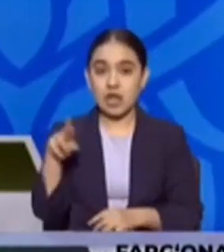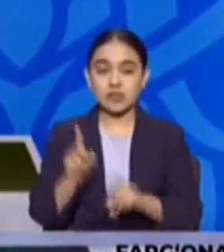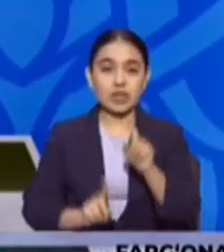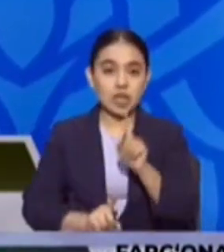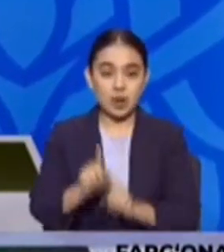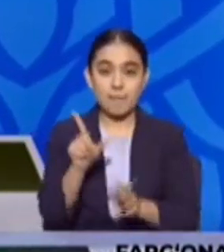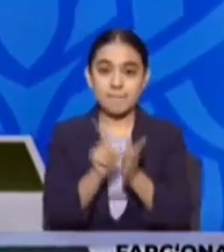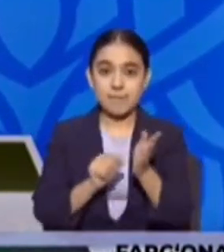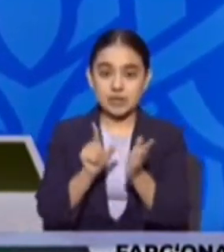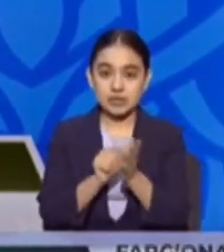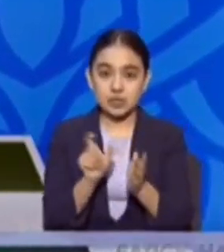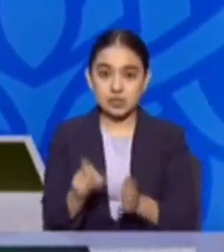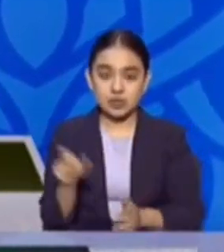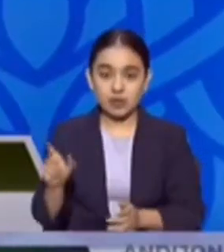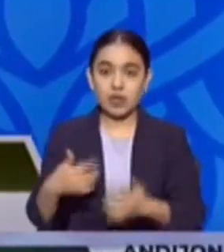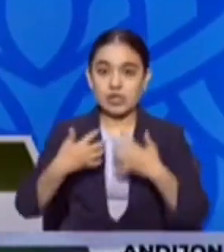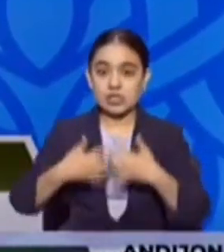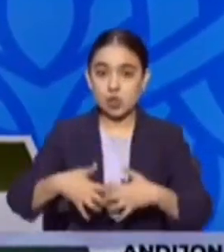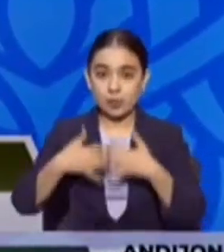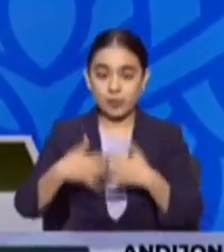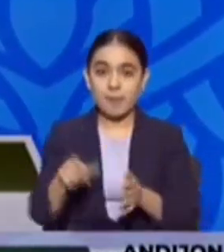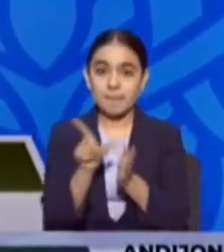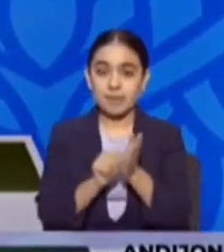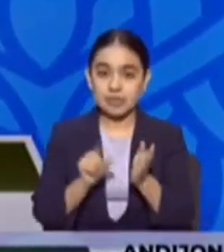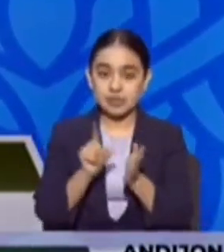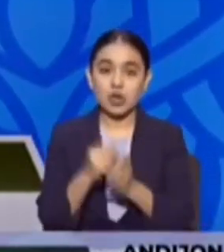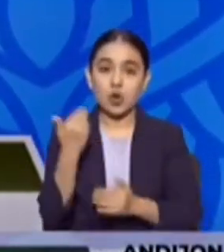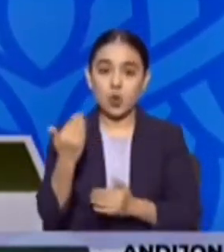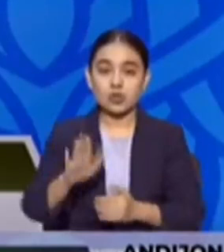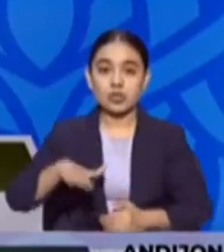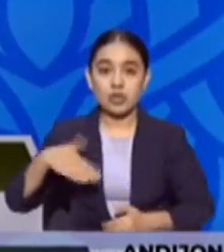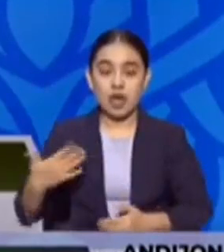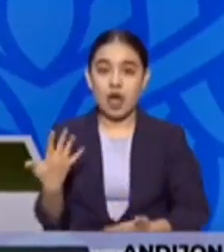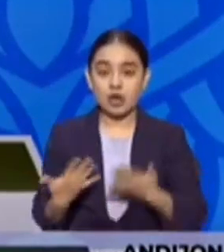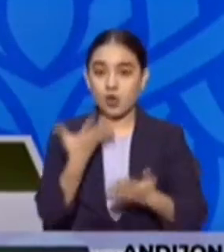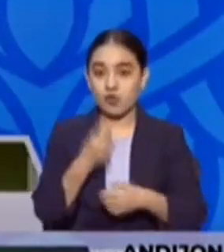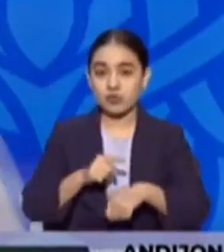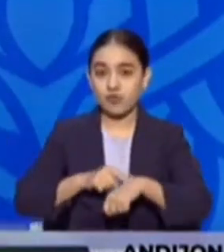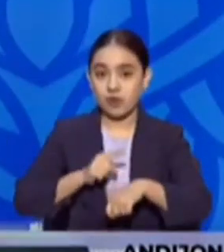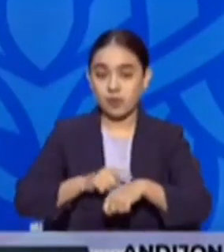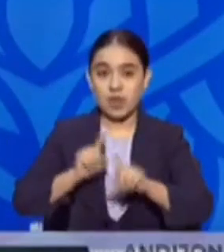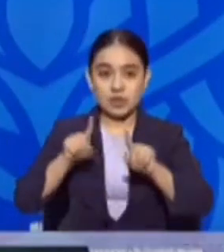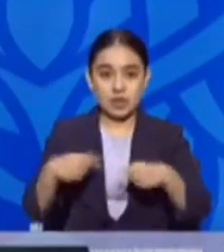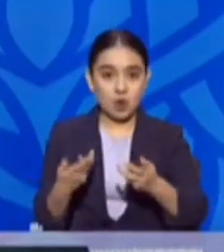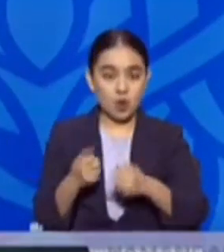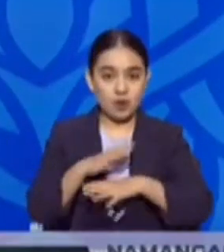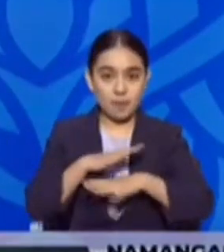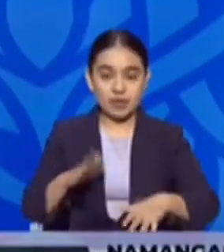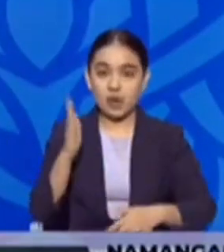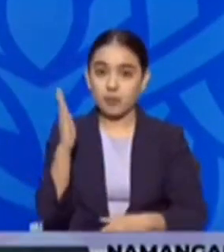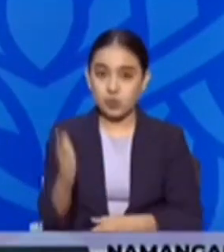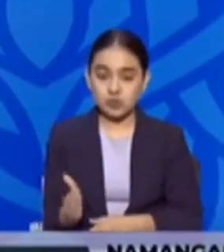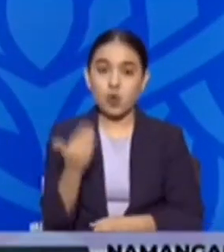boshlab pensionerlarga hisoblangan pensiya ular tomonidan agar o'z vaqtida talab qilib olinmagan